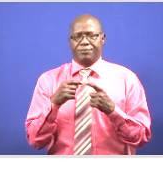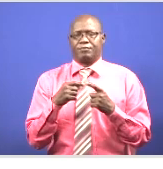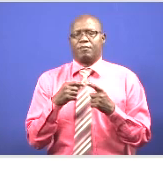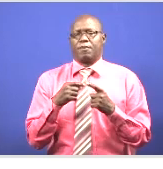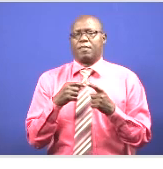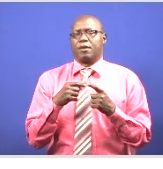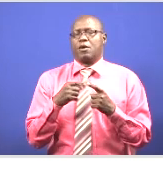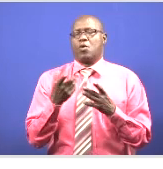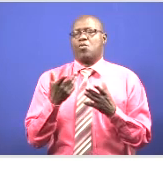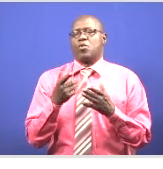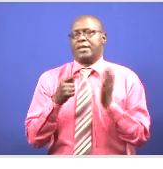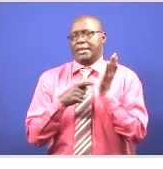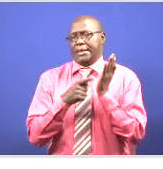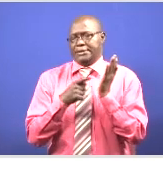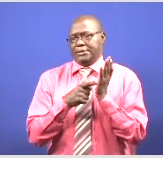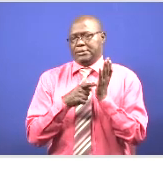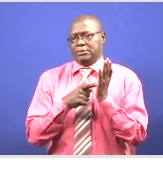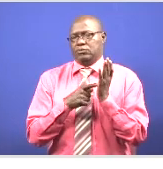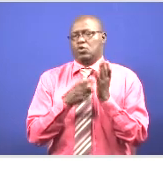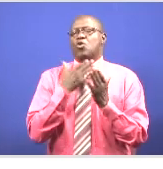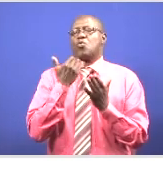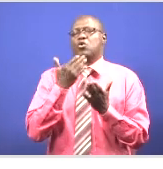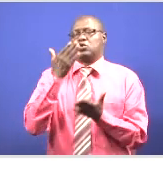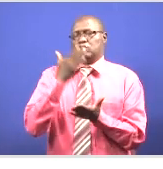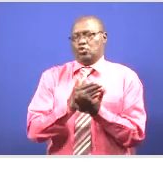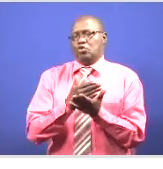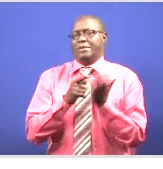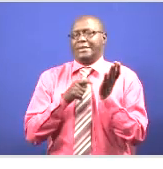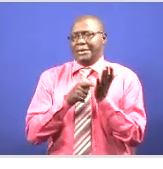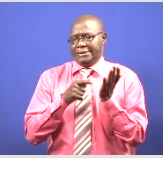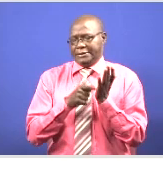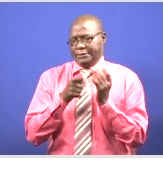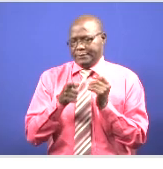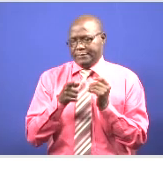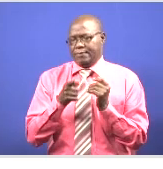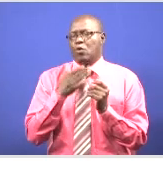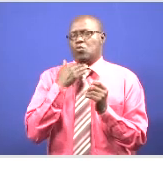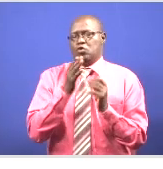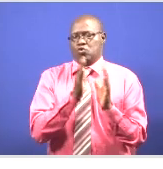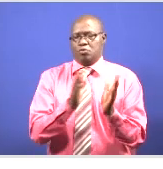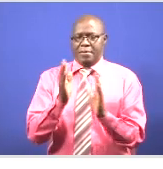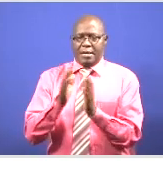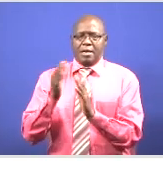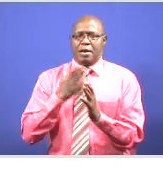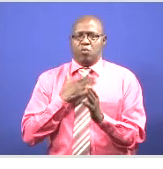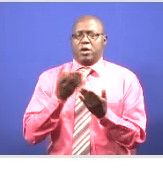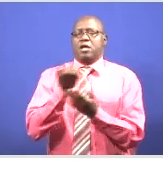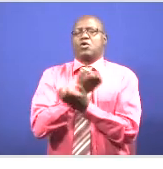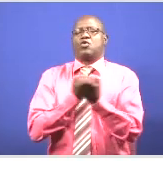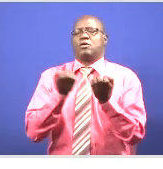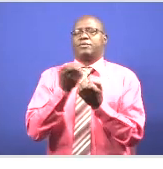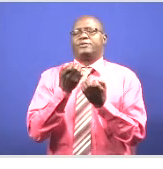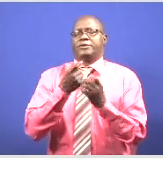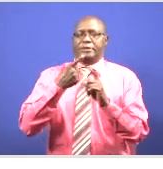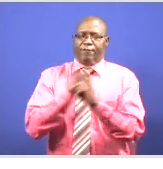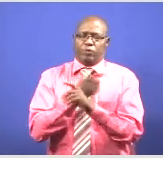msururu wa madeni. Tunataka kusimamisha mambo ya madeni. Tunataka kupanga uchumi wetu